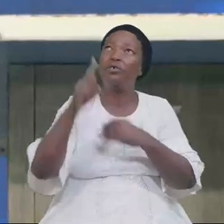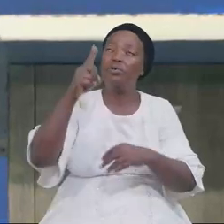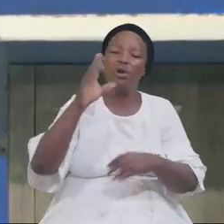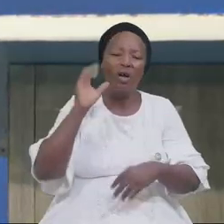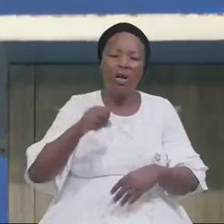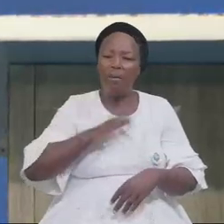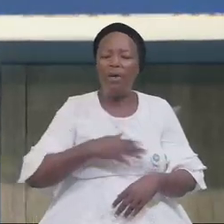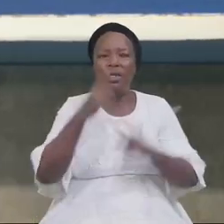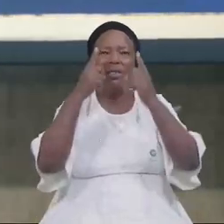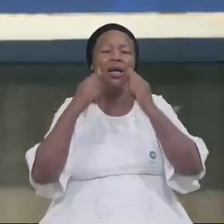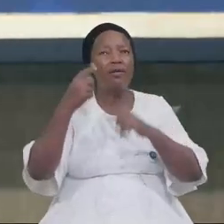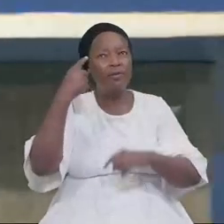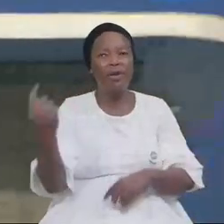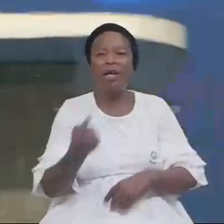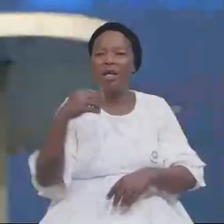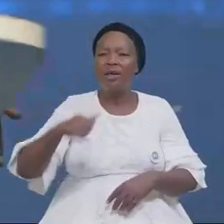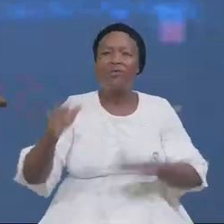mes larmes vont